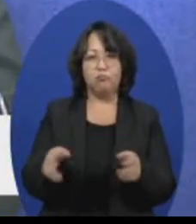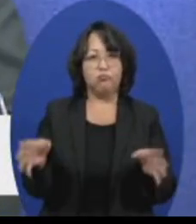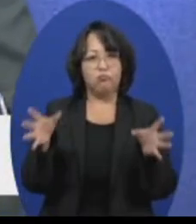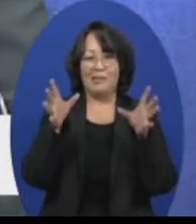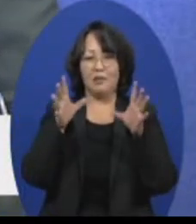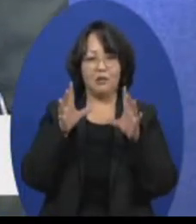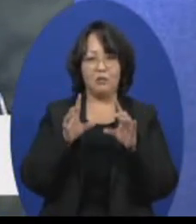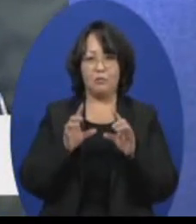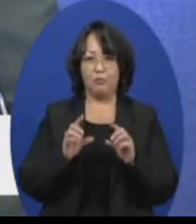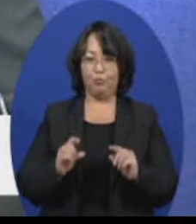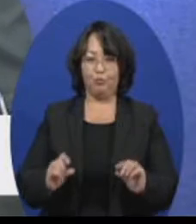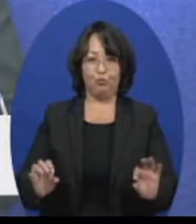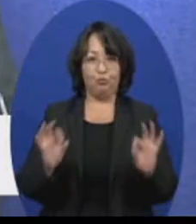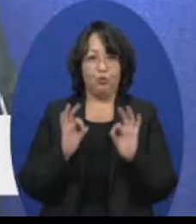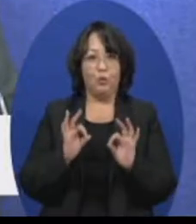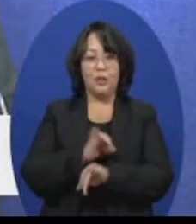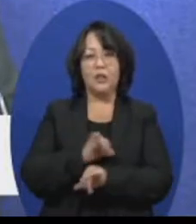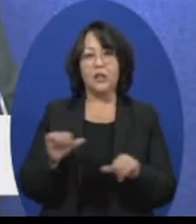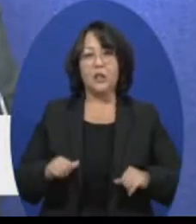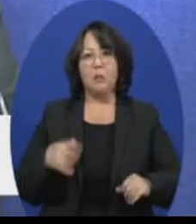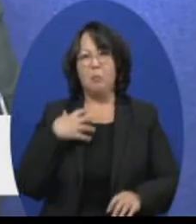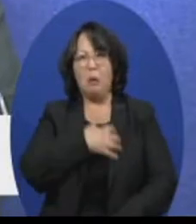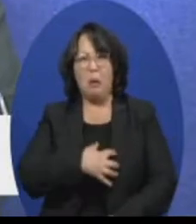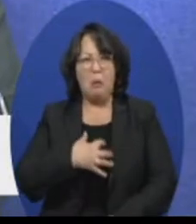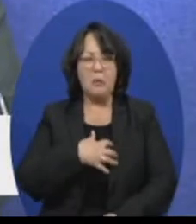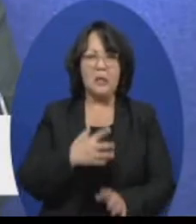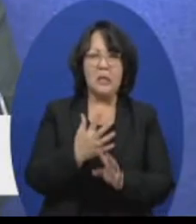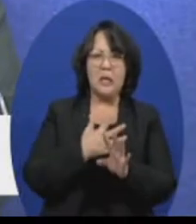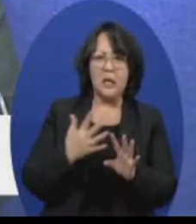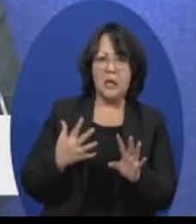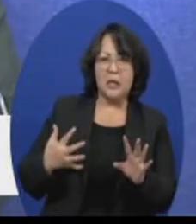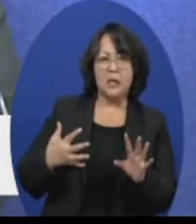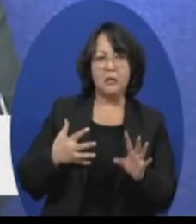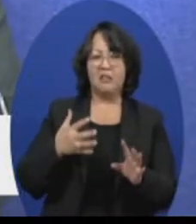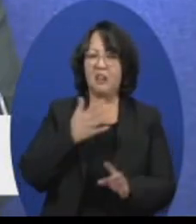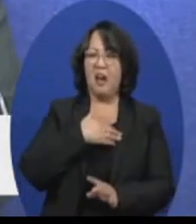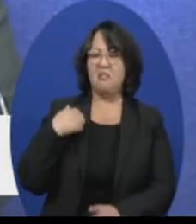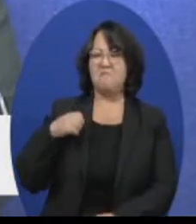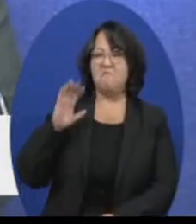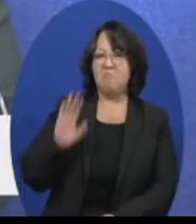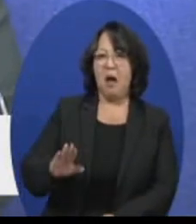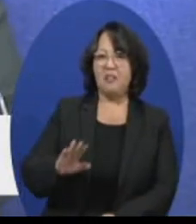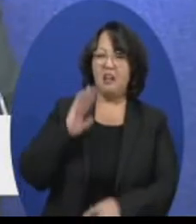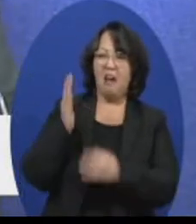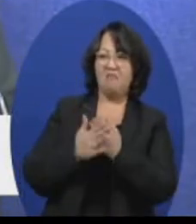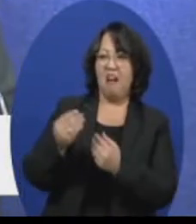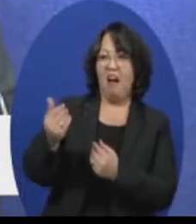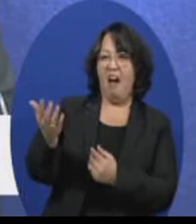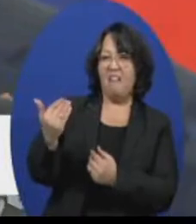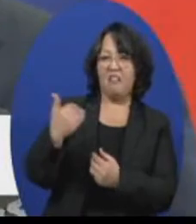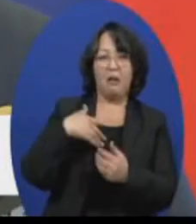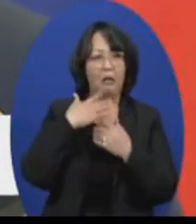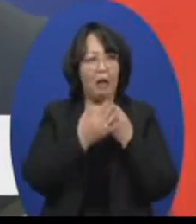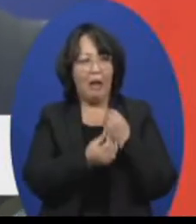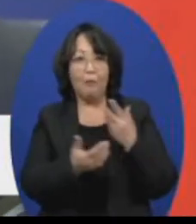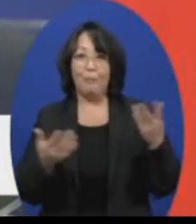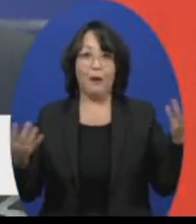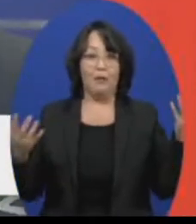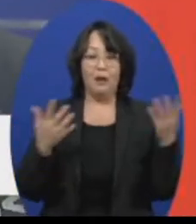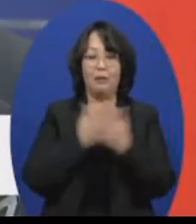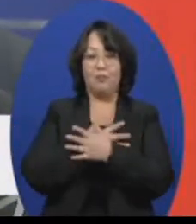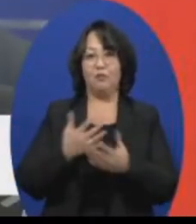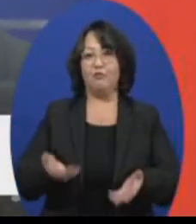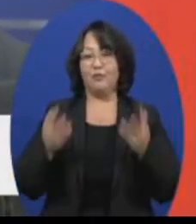спорт замун одоо иргэдийн за бухимдал замун одоо төрийн хүн суртлын чирэгдэл замун иргэний цаг хэмнэлтэн зөв шүү